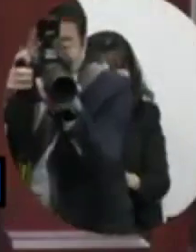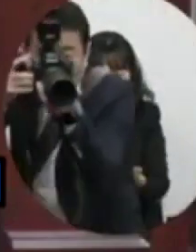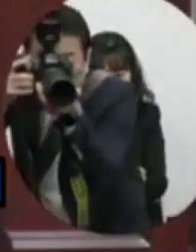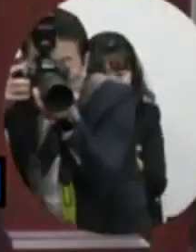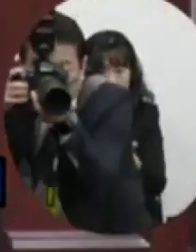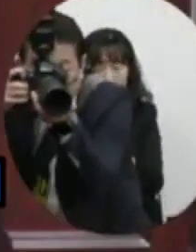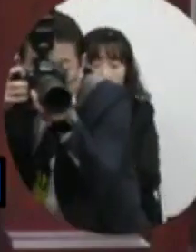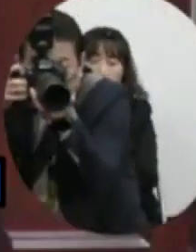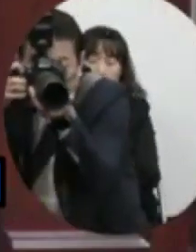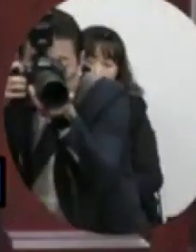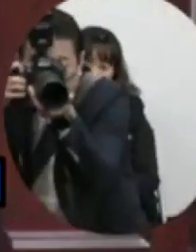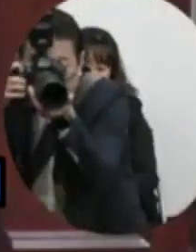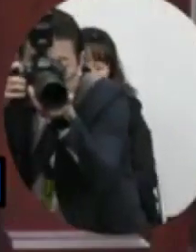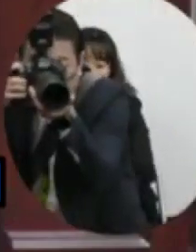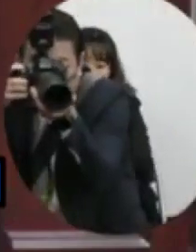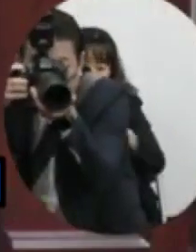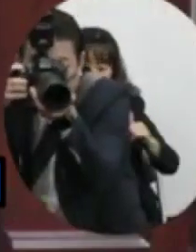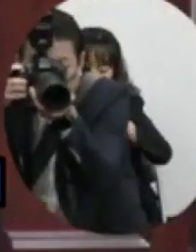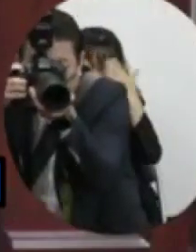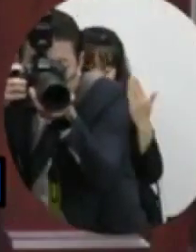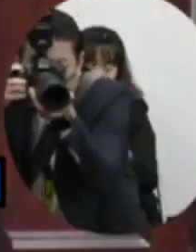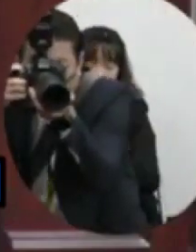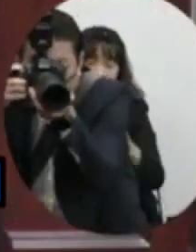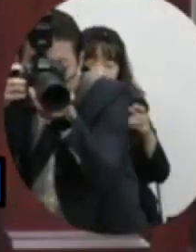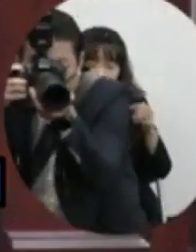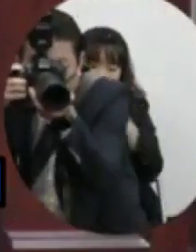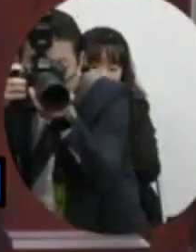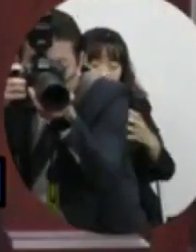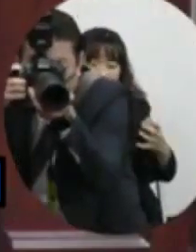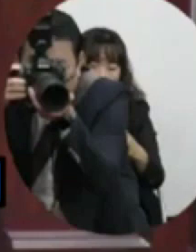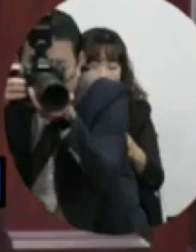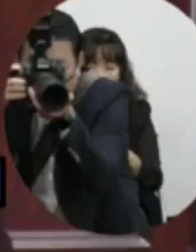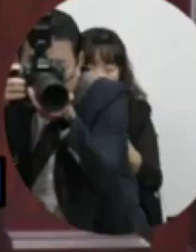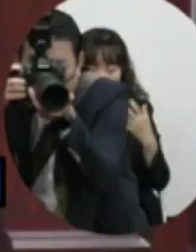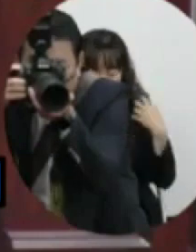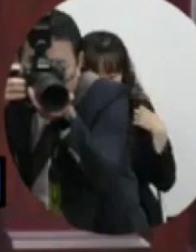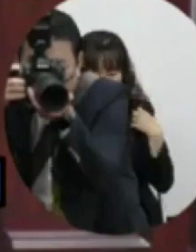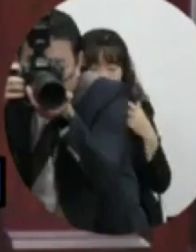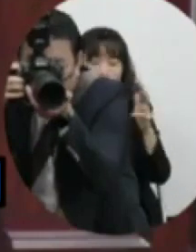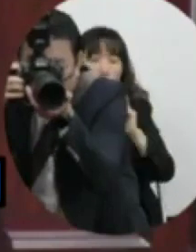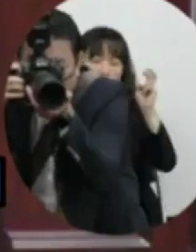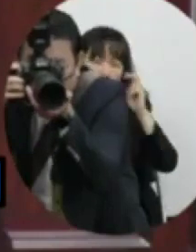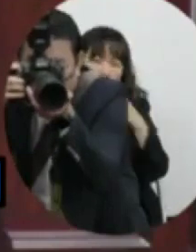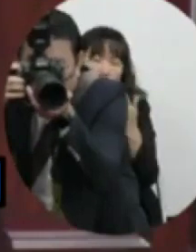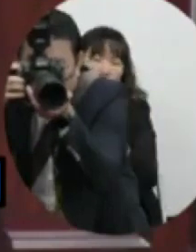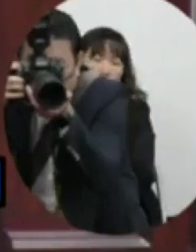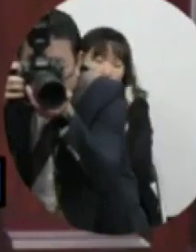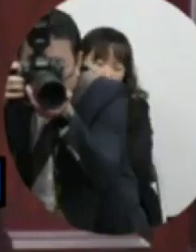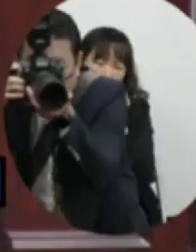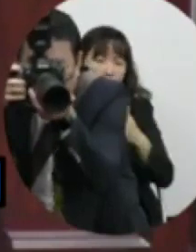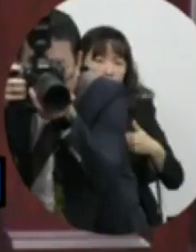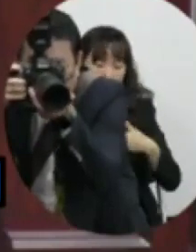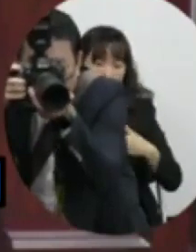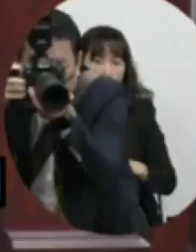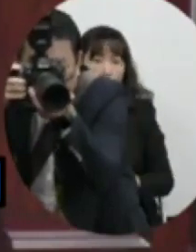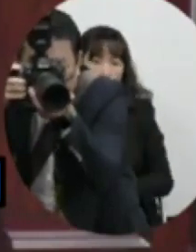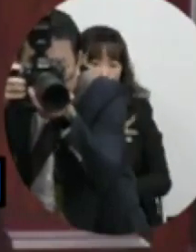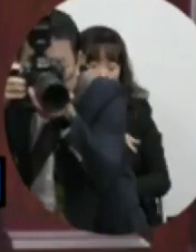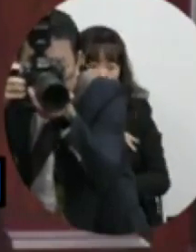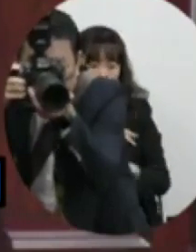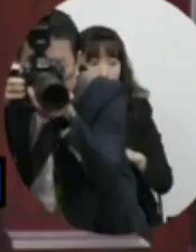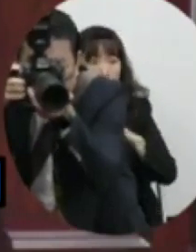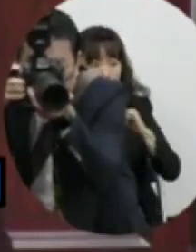시민 모두가 한마음 한뜻이 되어 국회, 정부, 기업들을 설득해야 합니다. 의원들의 최고 과제가